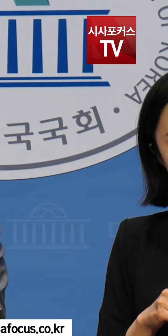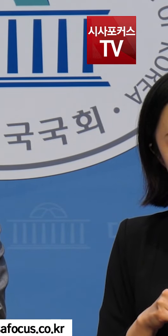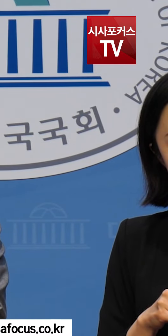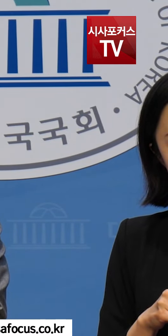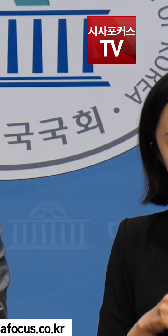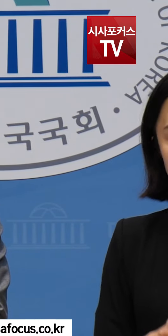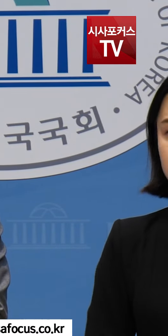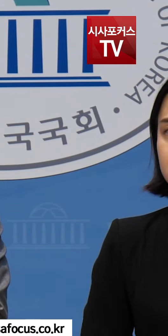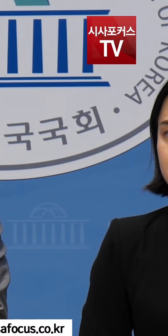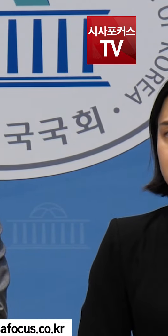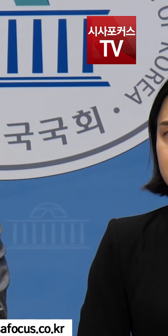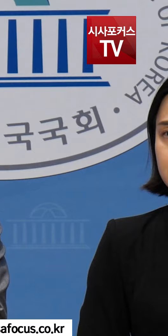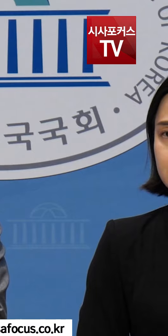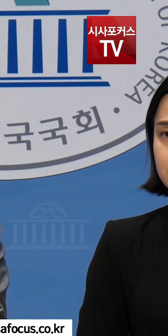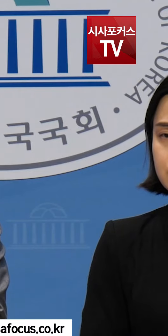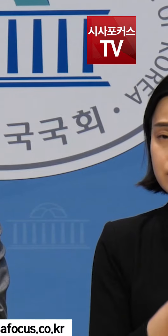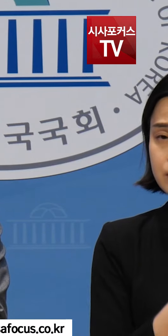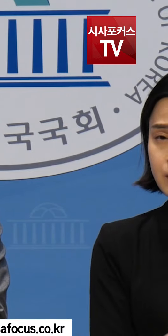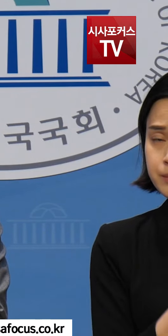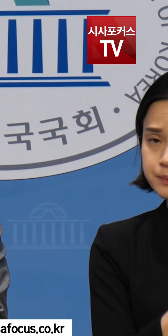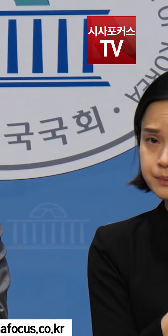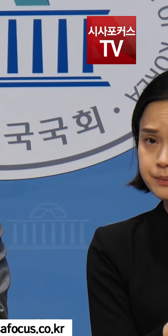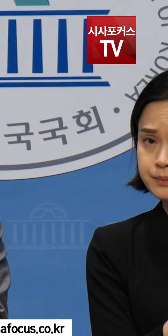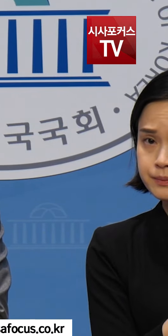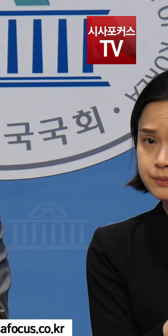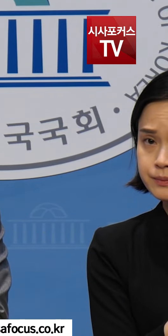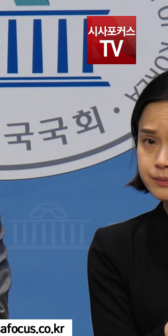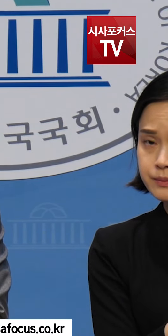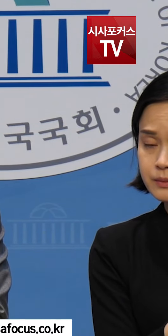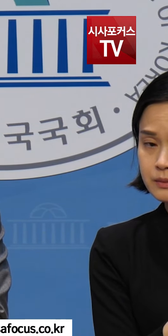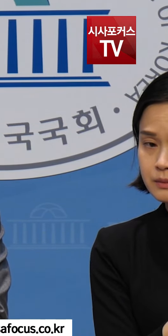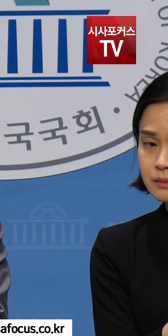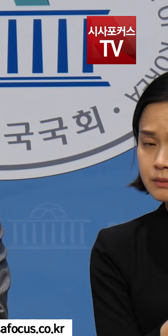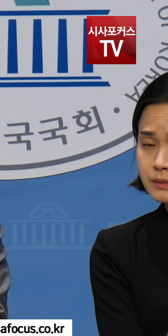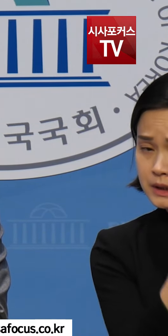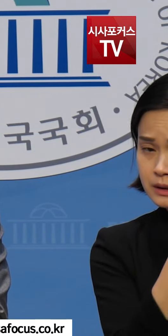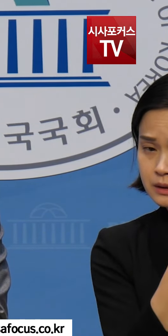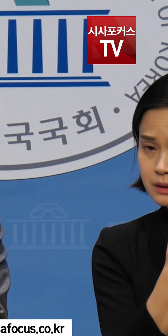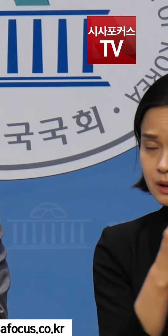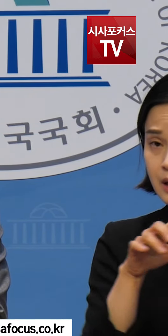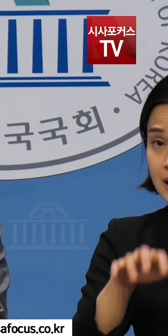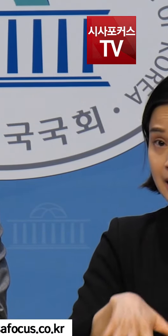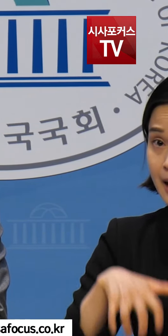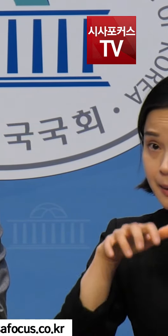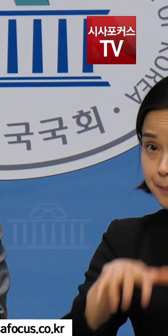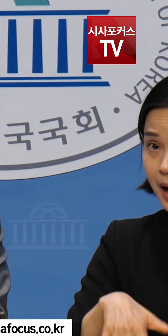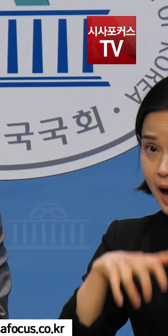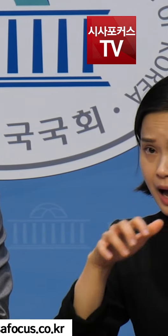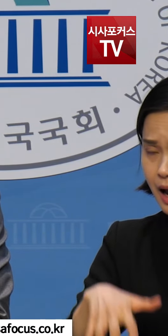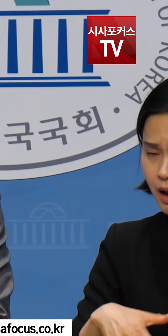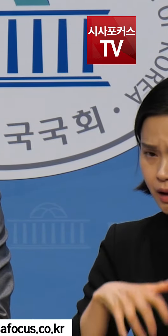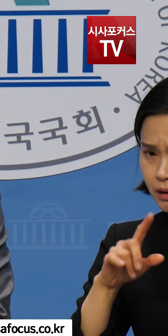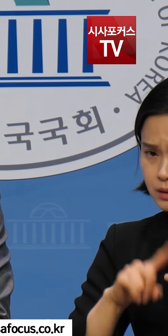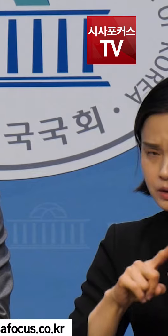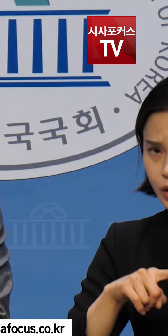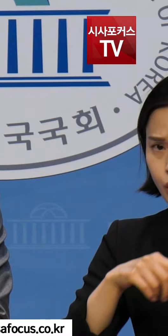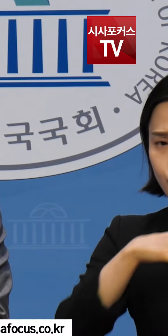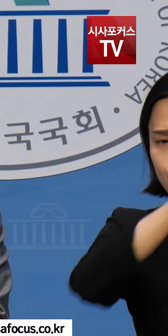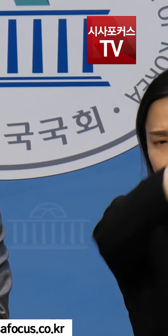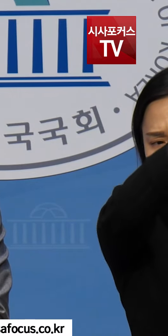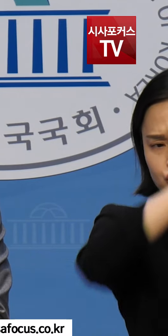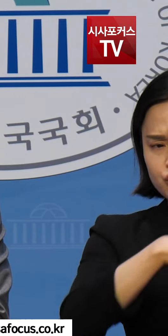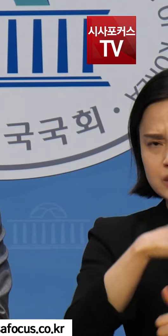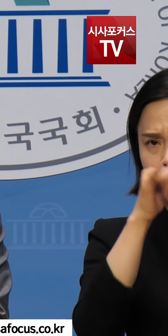치수원이 될 경우에 거의 대부분의 개발 행위가 제한됩니다. 여러 가지 규제가